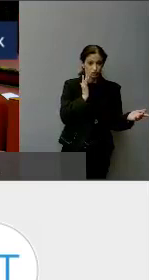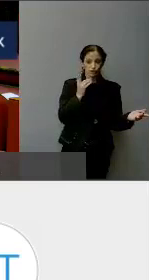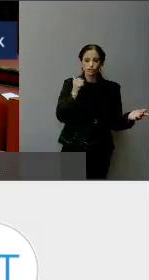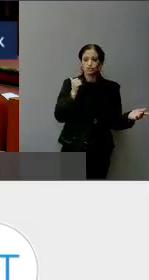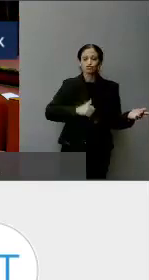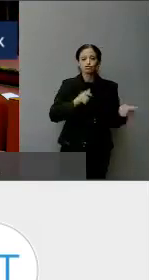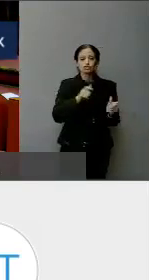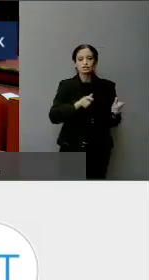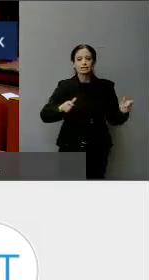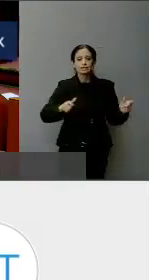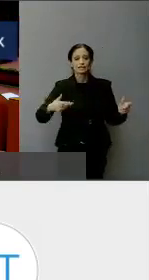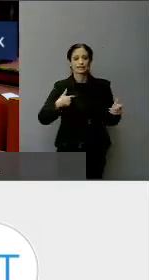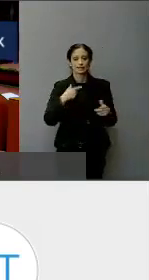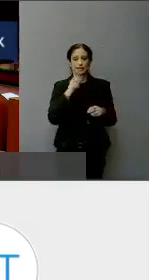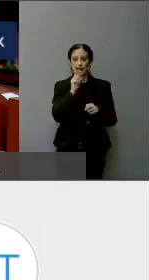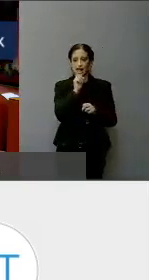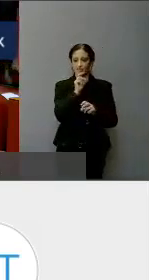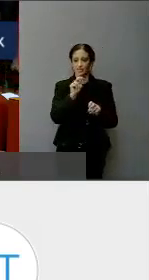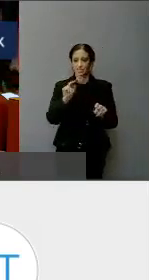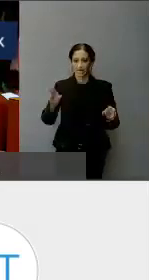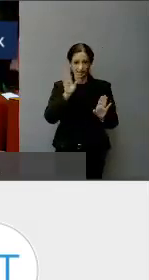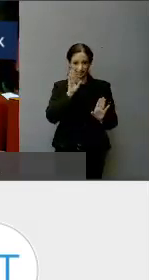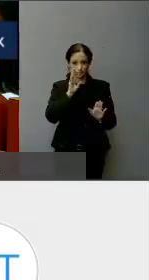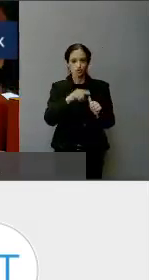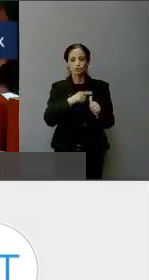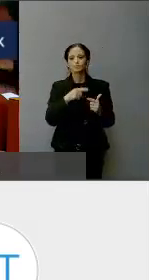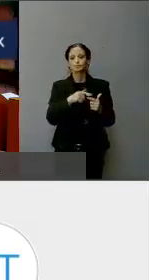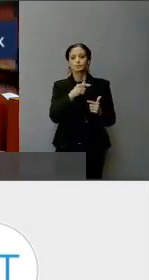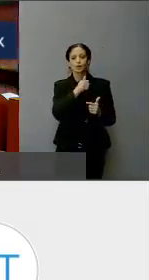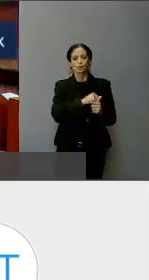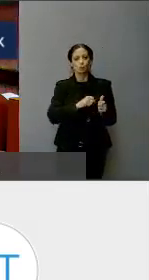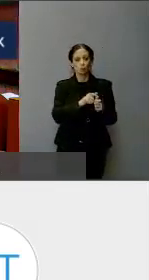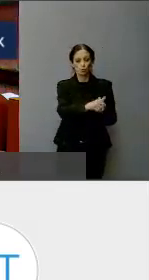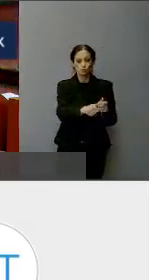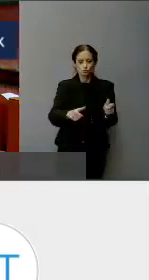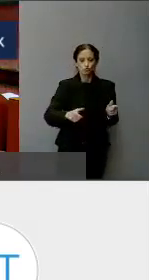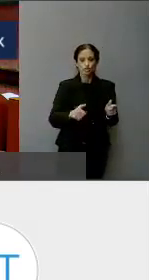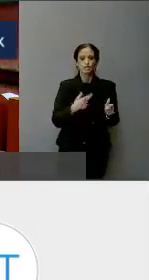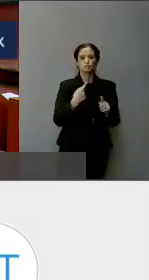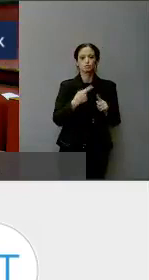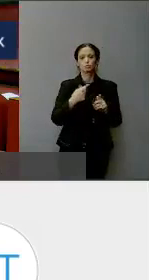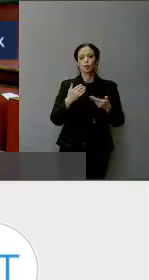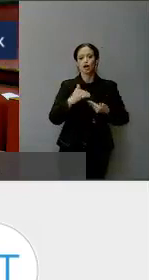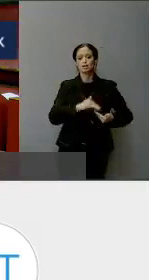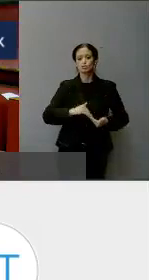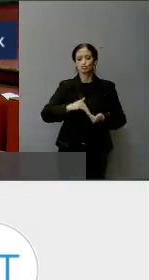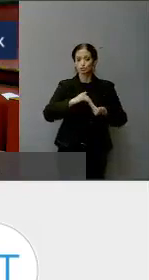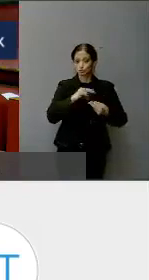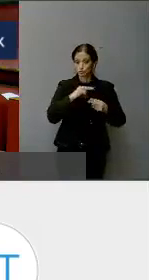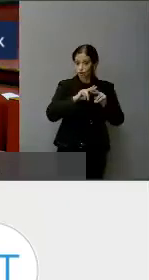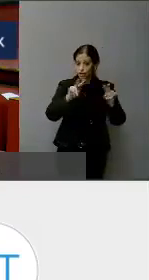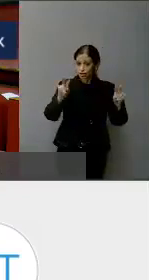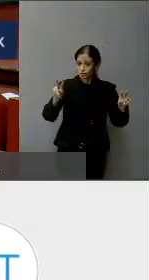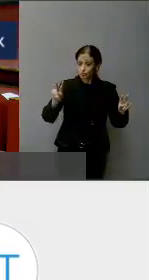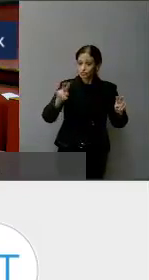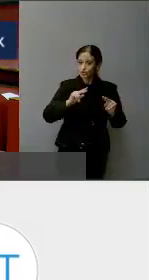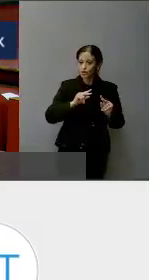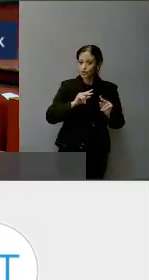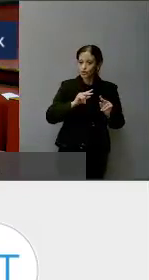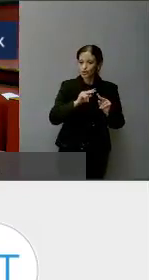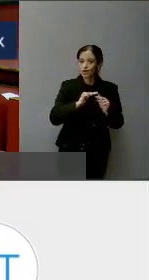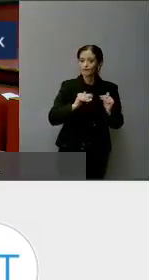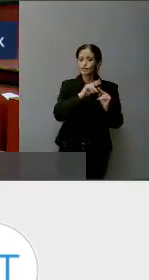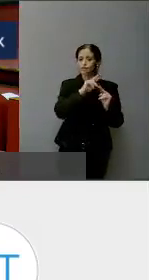l'hanno messo in evidenza municipio l'hanno messa in evidenza tutte le associazioni anche di livello nazionale che hanno provato a spiegarvi quale è profondo